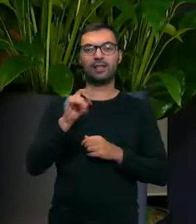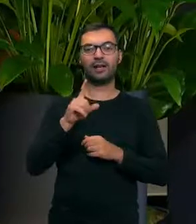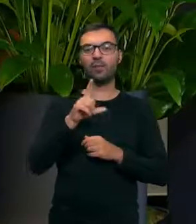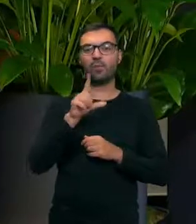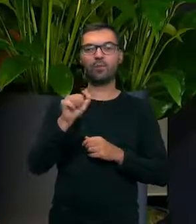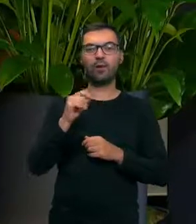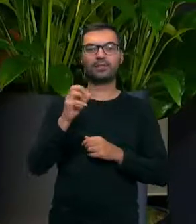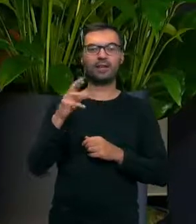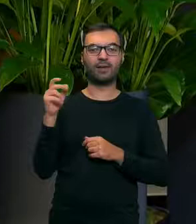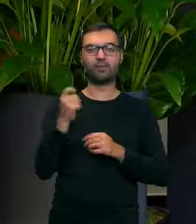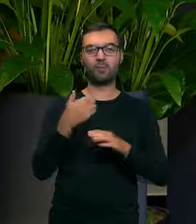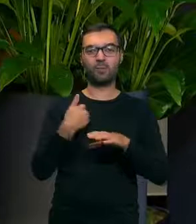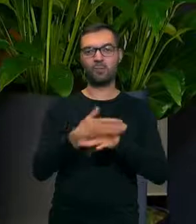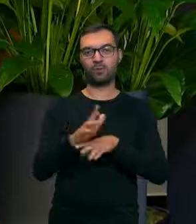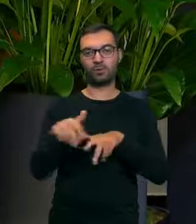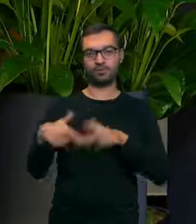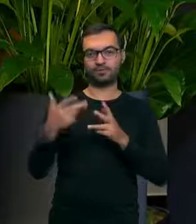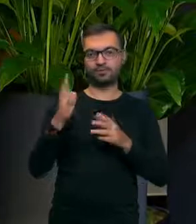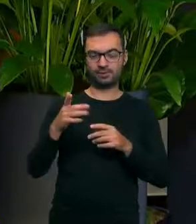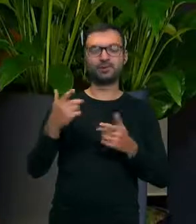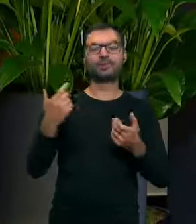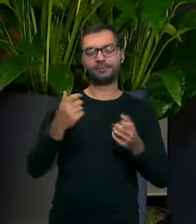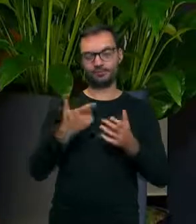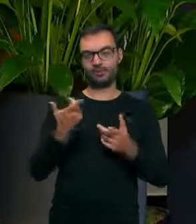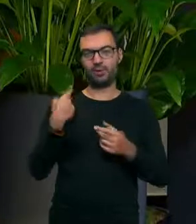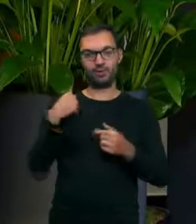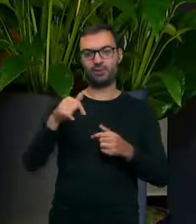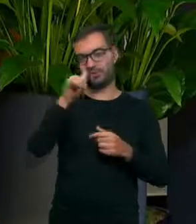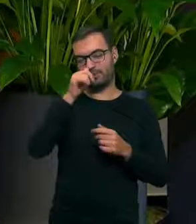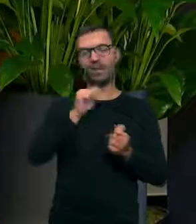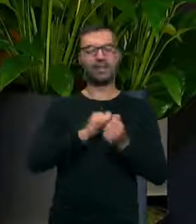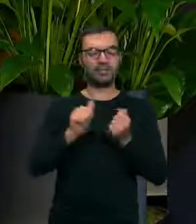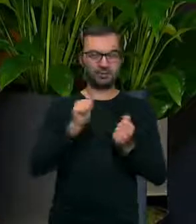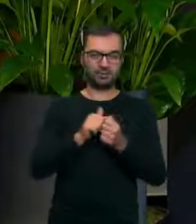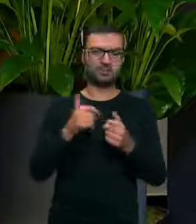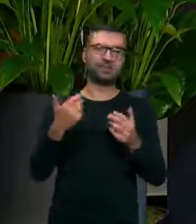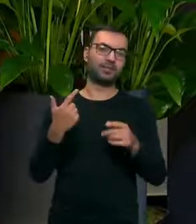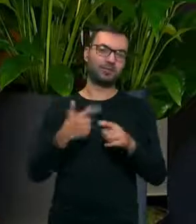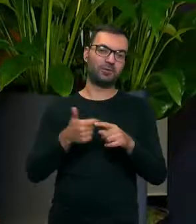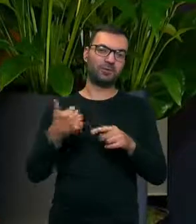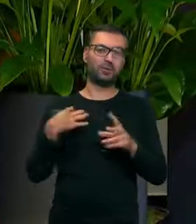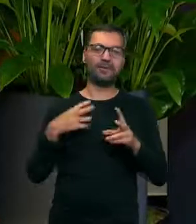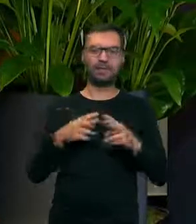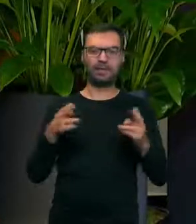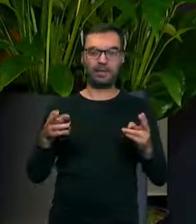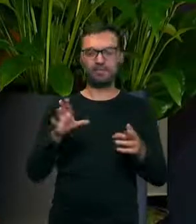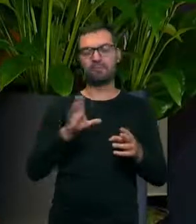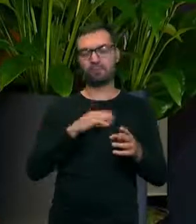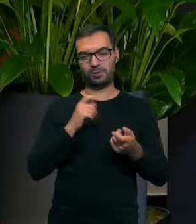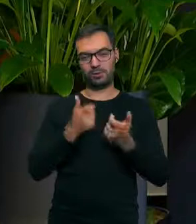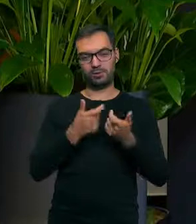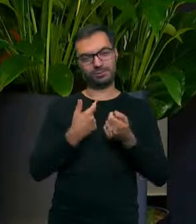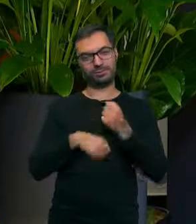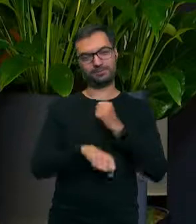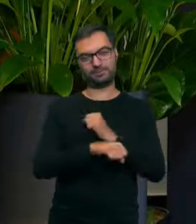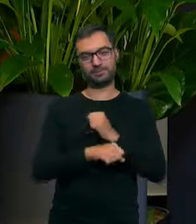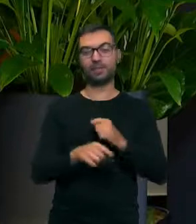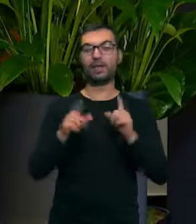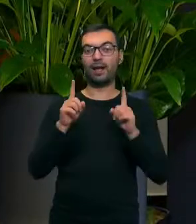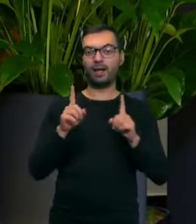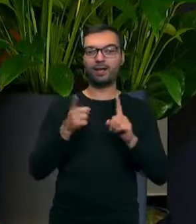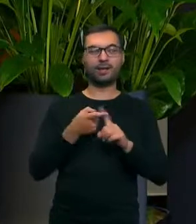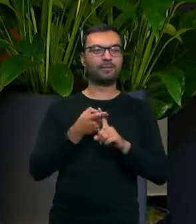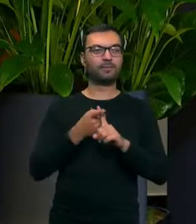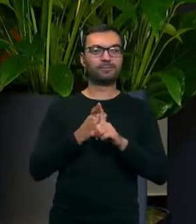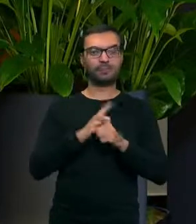nas nieco później i nie będzie go tu osobiście, ale oczywiście w dzisiejszych czasach internet pozwala nam na takie połączenia. Zanim się